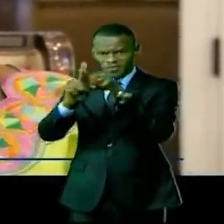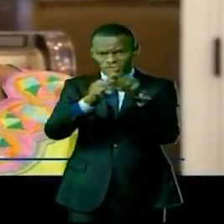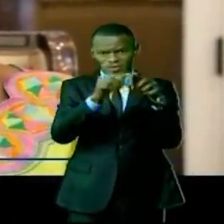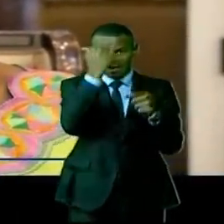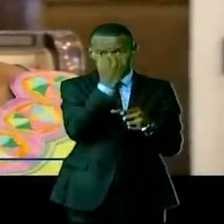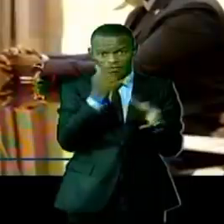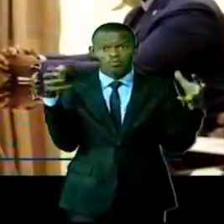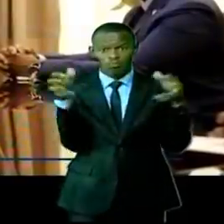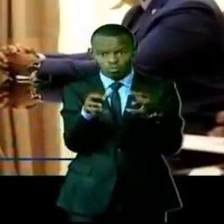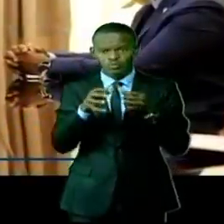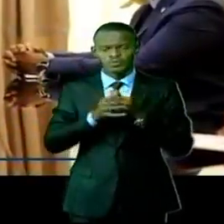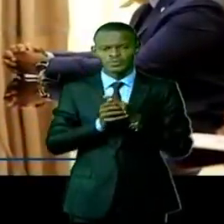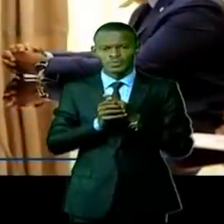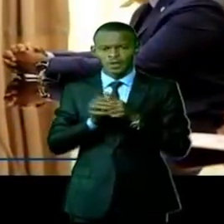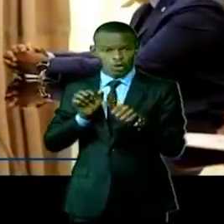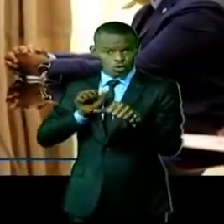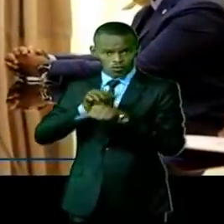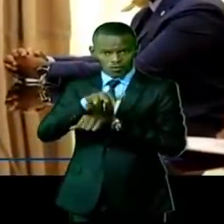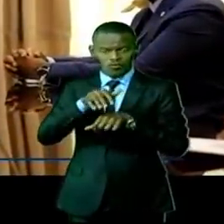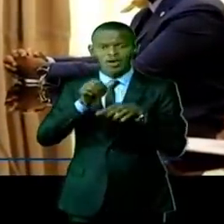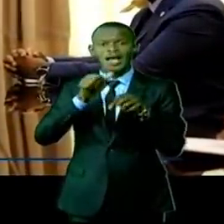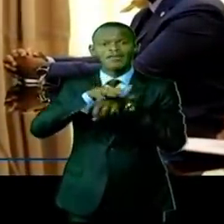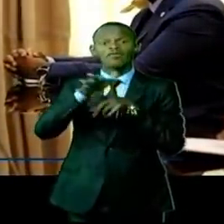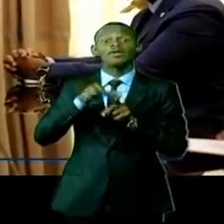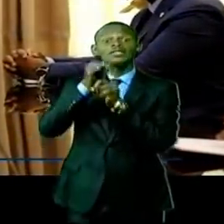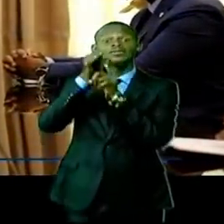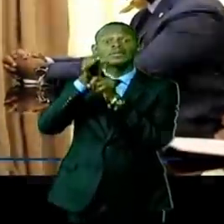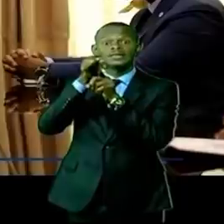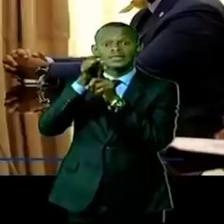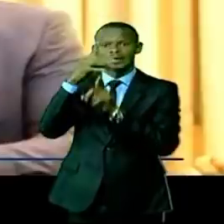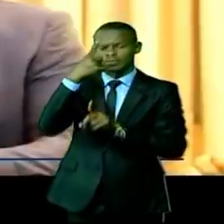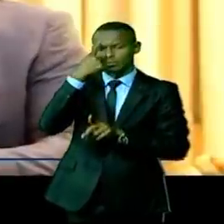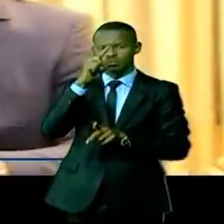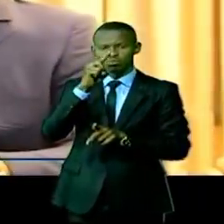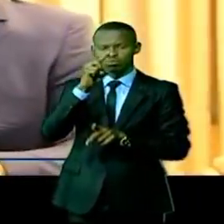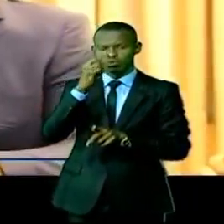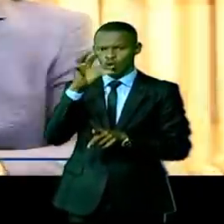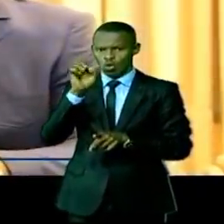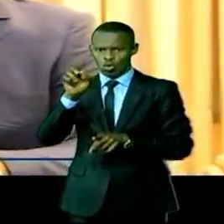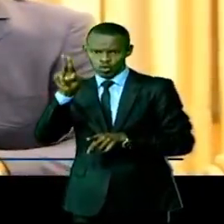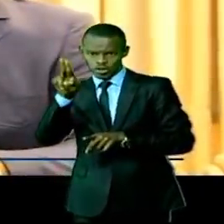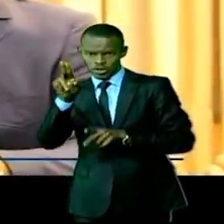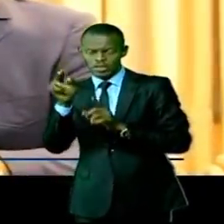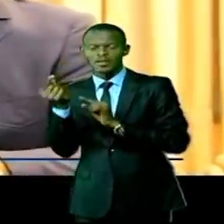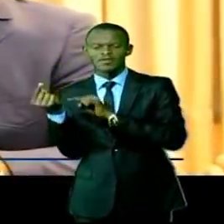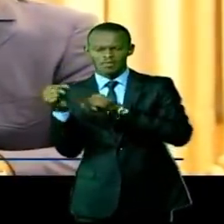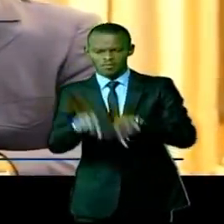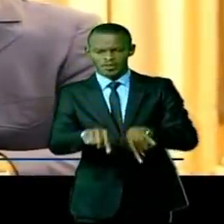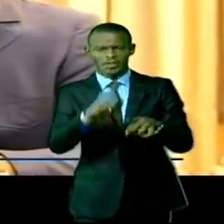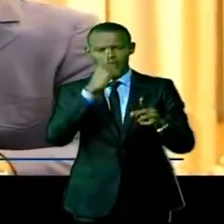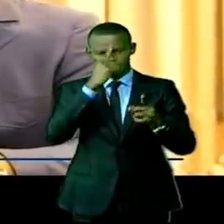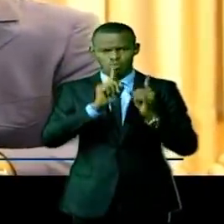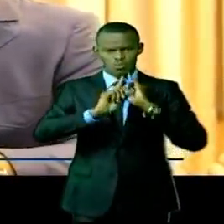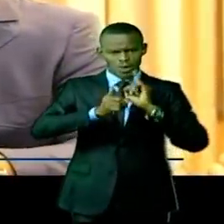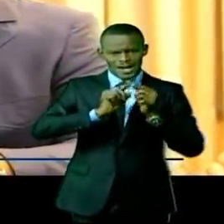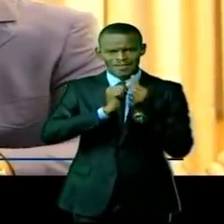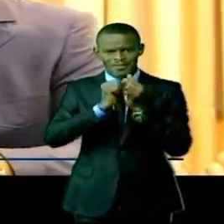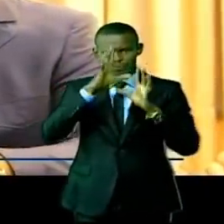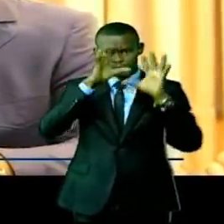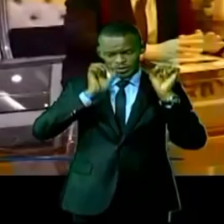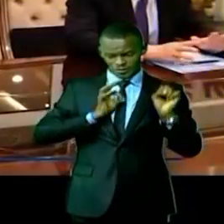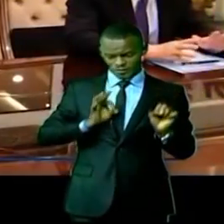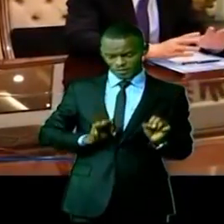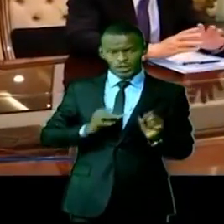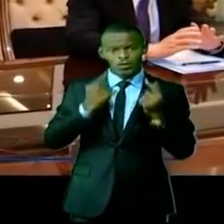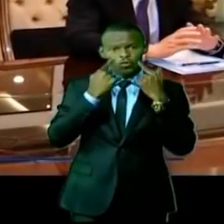secrétaire général en RDC Bintou Keïta, ont échangé avec le président de la République Félix Antoine Tshisekedi Tshilombo sur